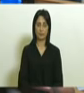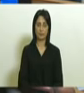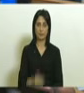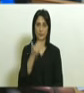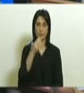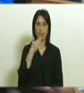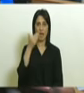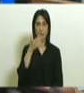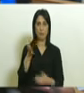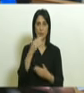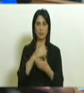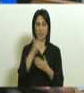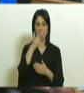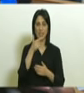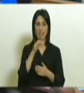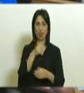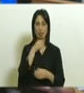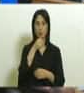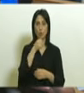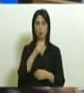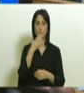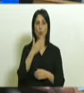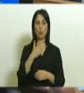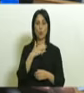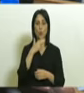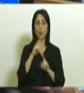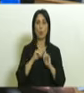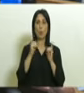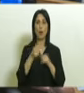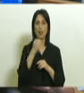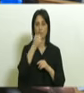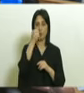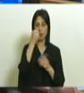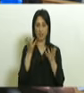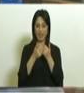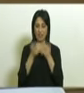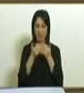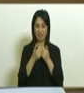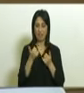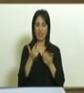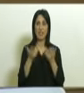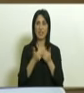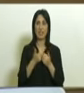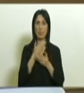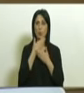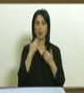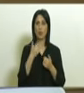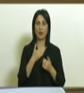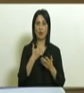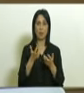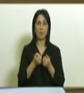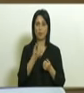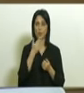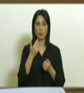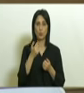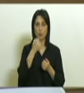თქვენი გამოსვლის მერე ბატონ გიორგი ჟურნალისტებს უყვართ ხოლმე უმრავლესობის მადლობების დათვლა, თუმცა დღეს დასათვლელი არაფერი არ არის, არ მიგიღიათ